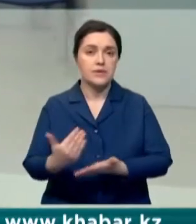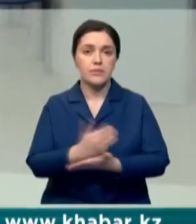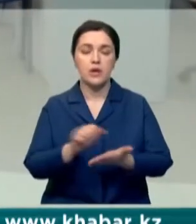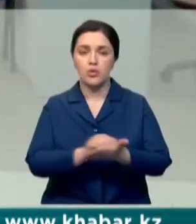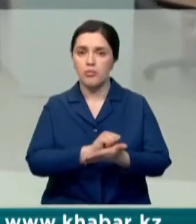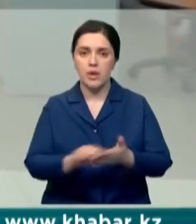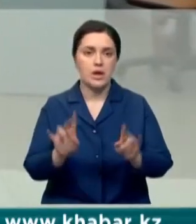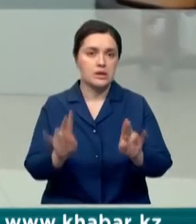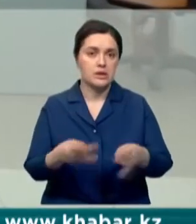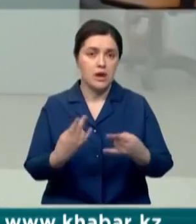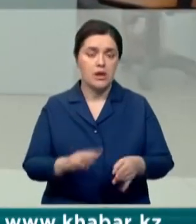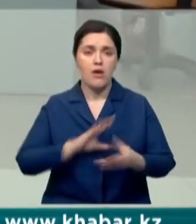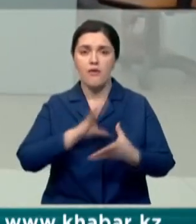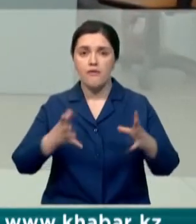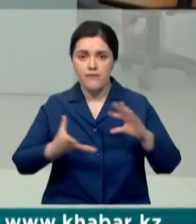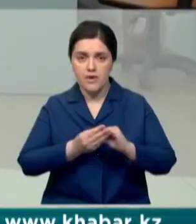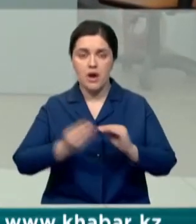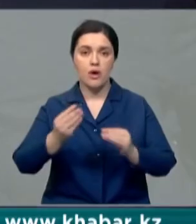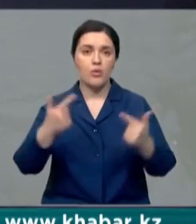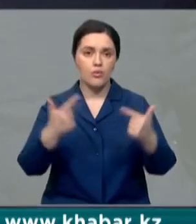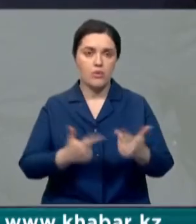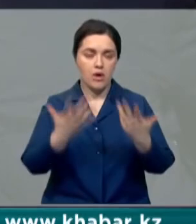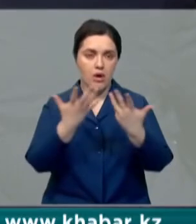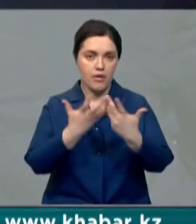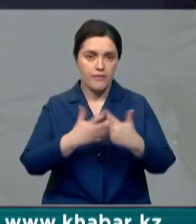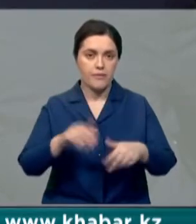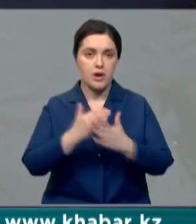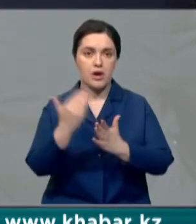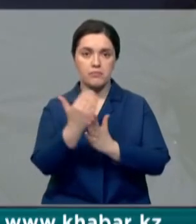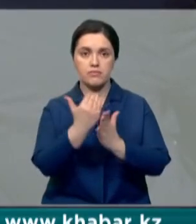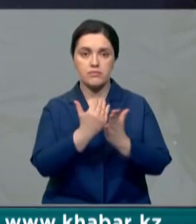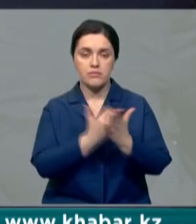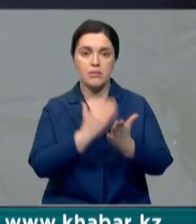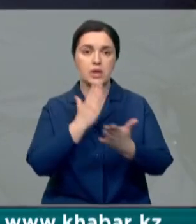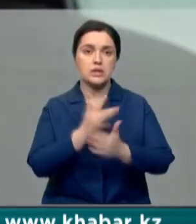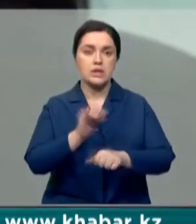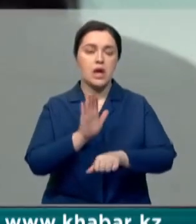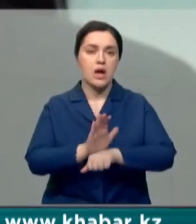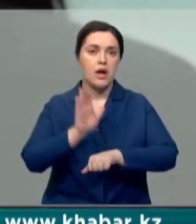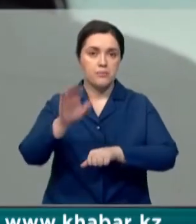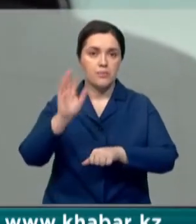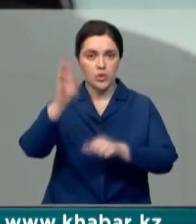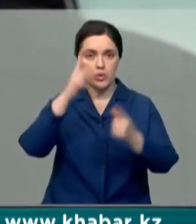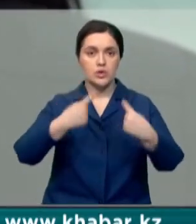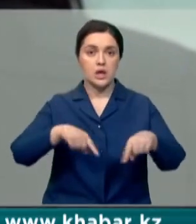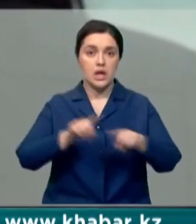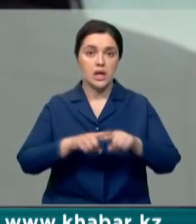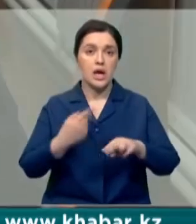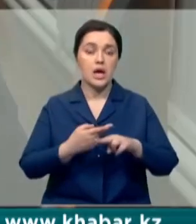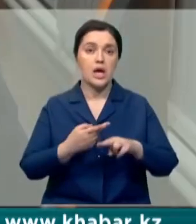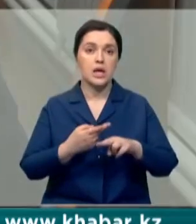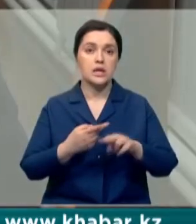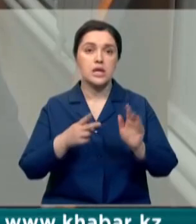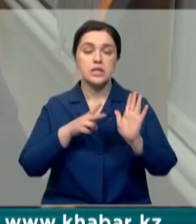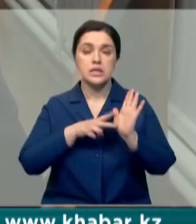заново собирать документы им не придется. Все сведения будут автоматически обновлены и направлены в соответствующие госорганы.